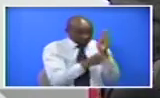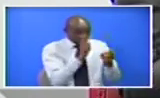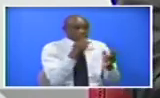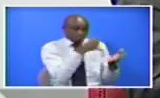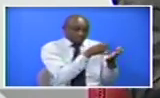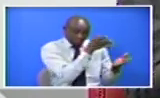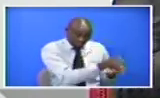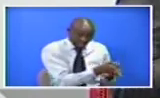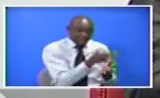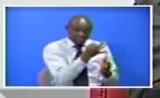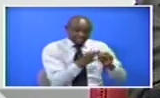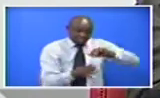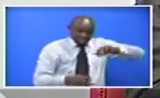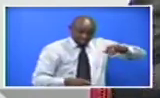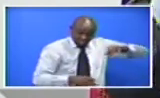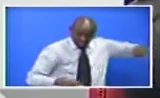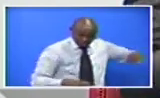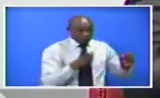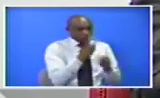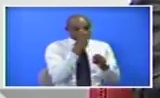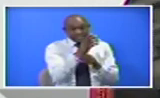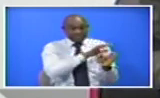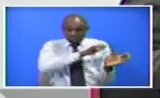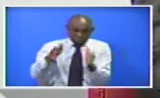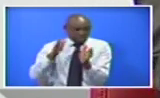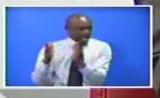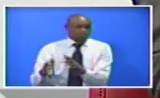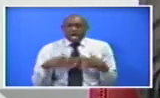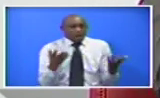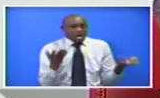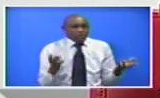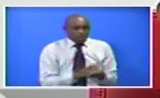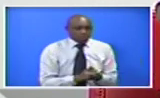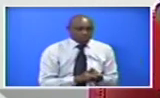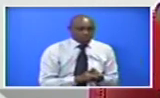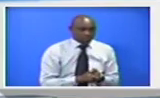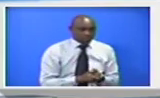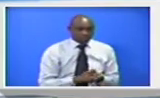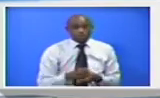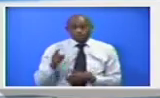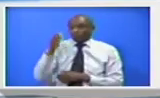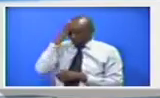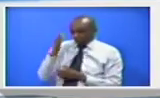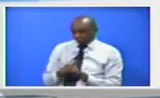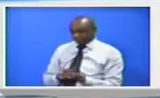hivi vyeo vitatu vitakuwa nje ya wale 22, ama ni wale wale ndio kutoka hivi vyeo vingine vitatu? Unajua kwanza